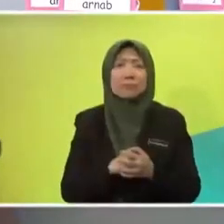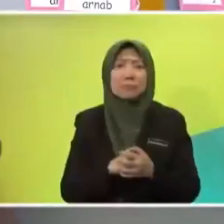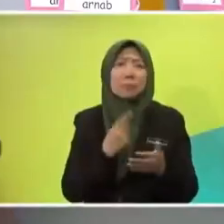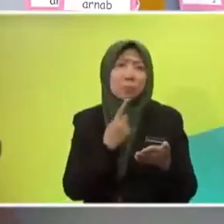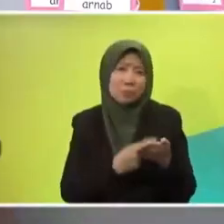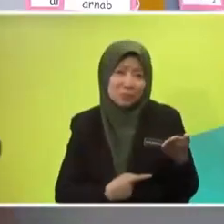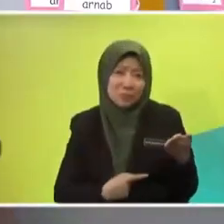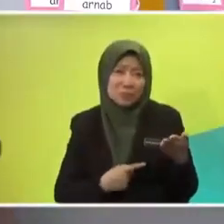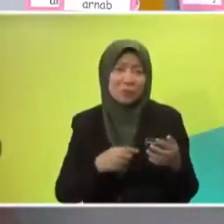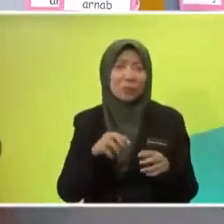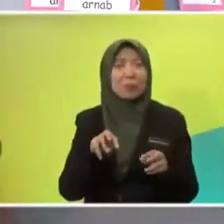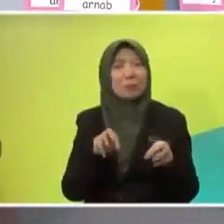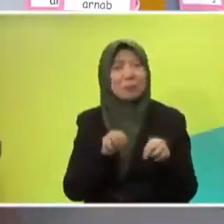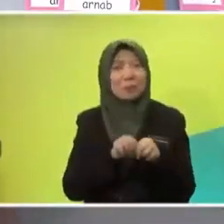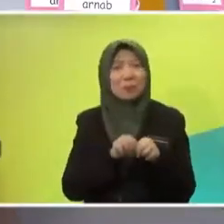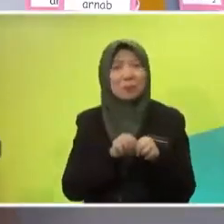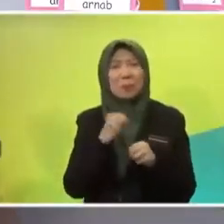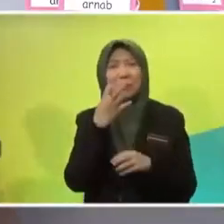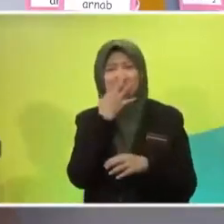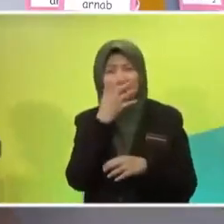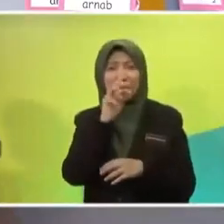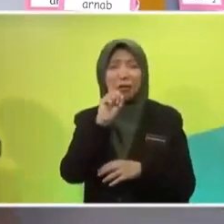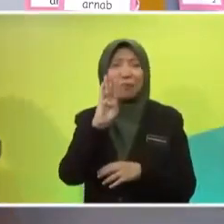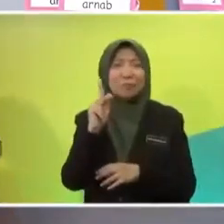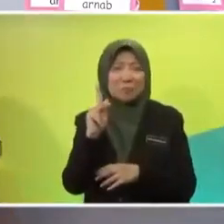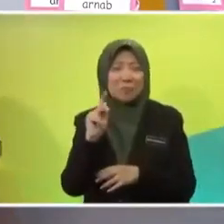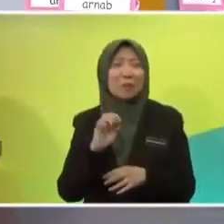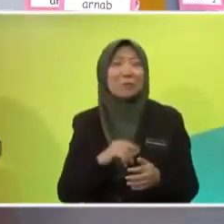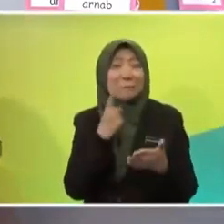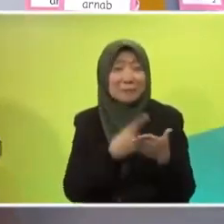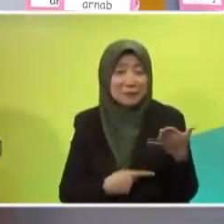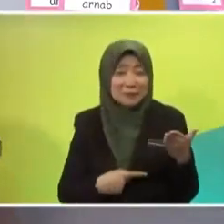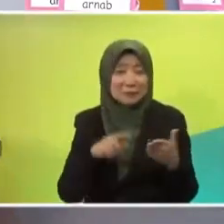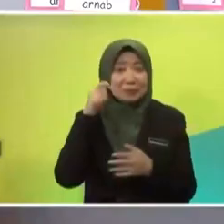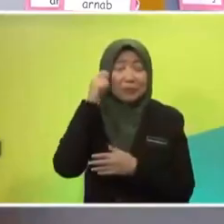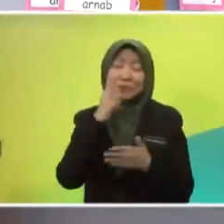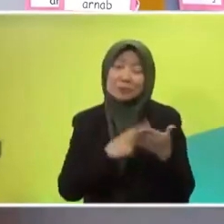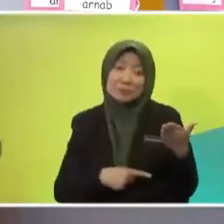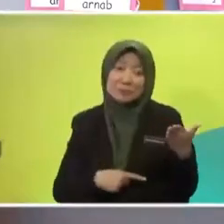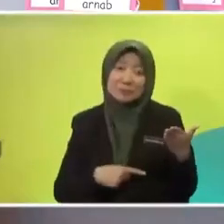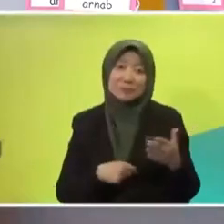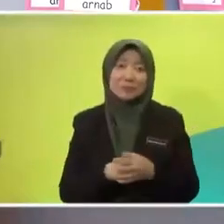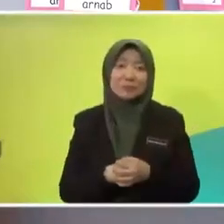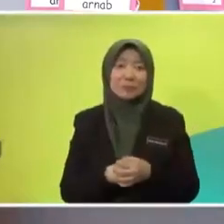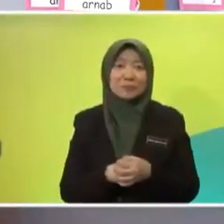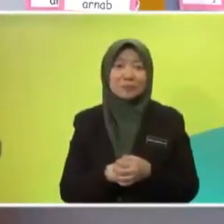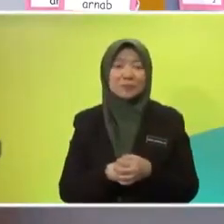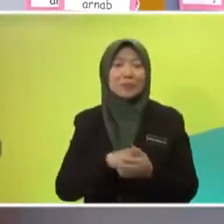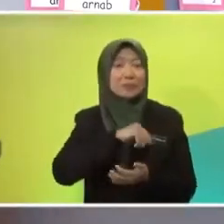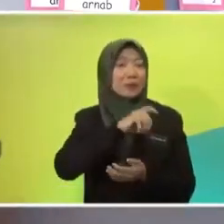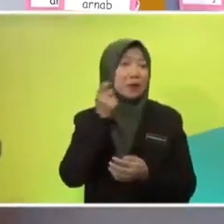Marah pula bunyi dia. Okeylah. Kak Rina nak tekalah cikgu. Boleh teka. Semua bunyi kita dah